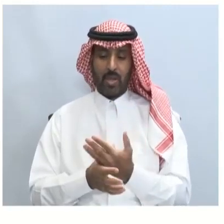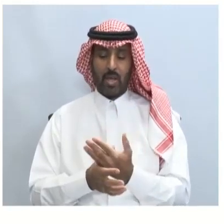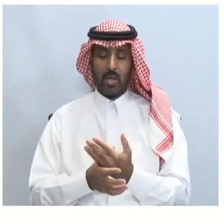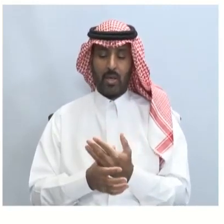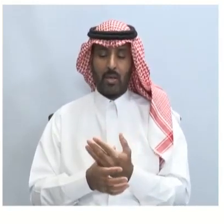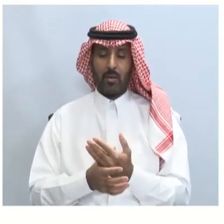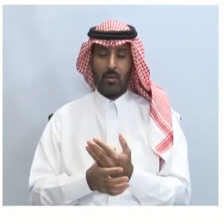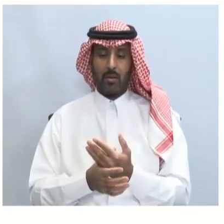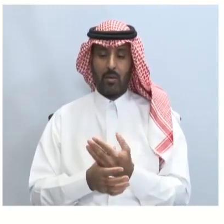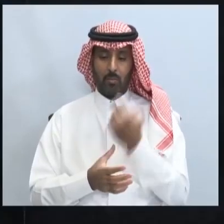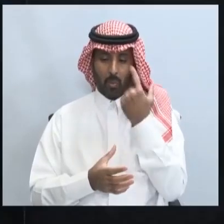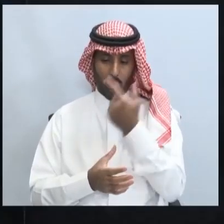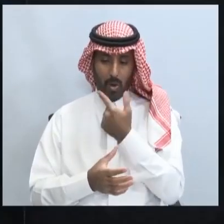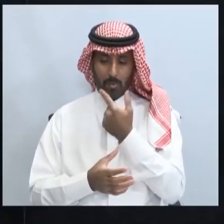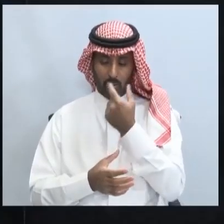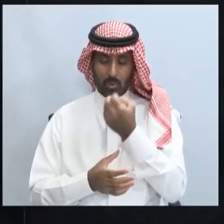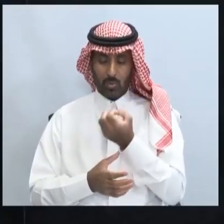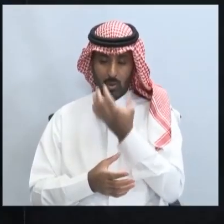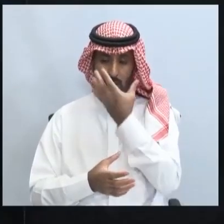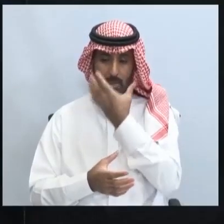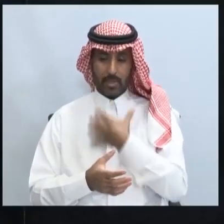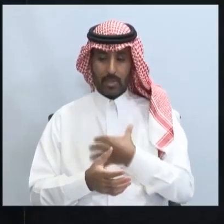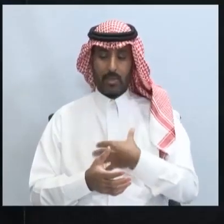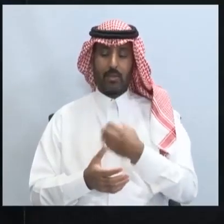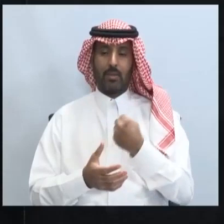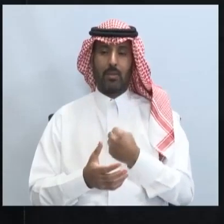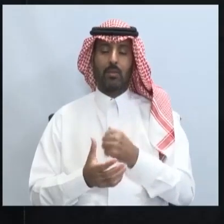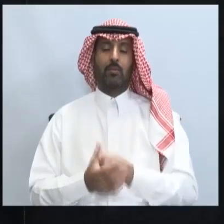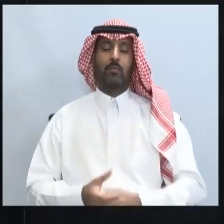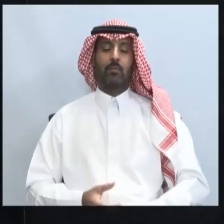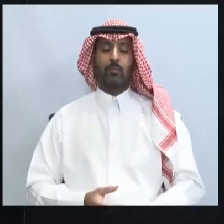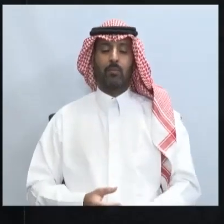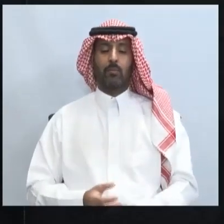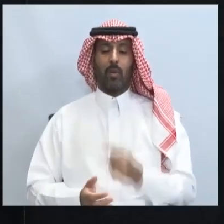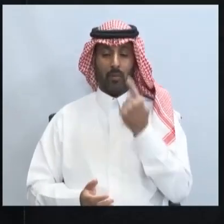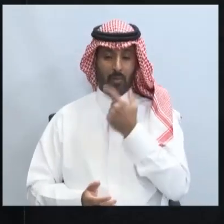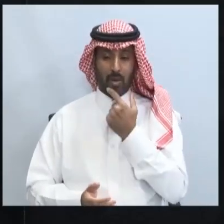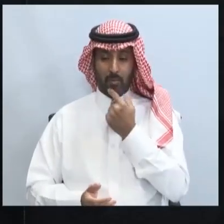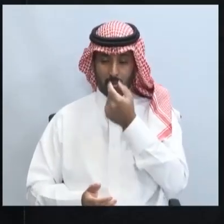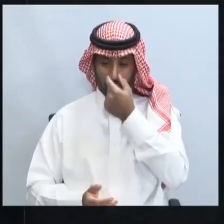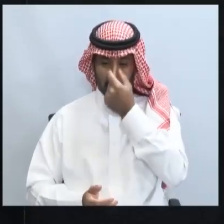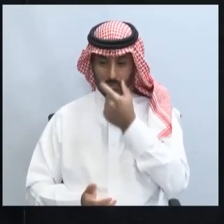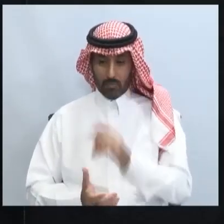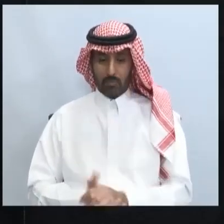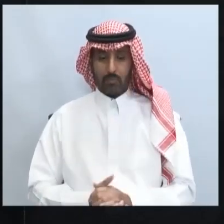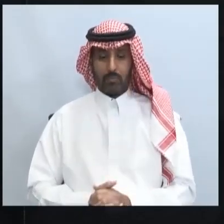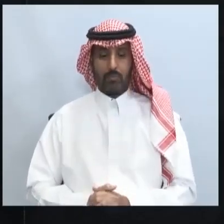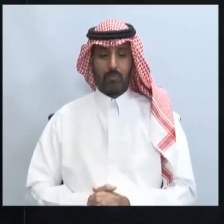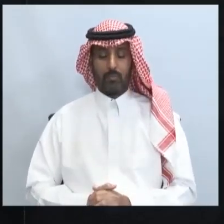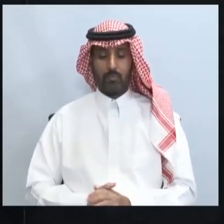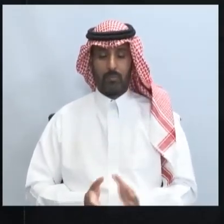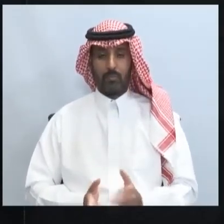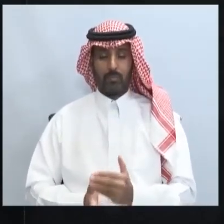ايضا بوابه اخرى من البوابات التي تدخل الى الجسم عندنا الفم بوابه والانف ايضا بوابه